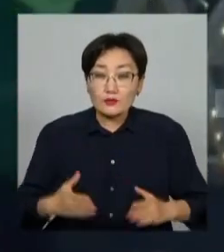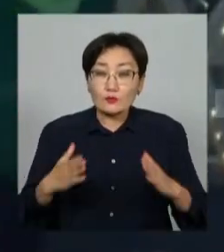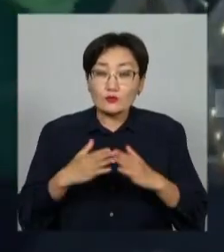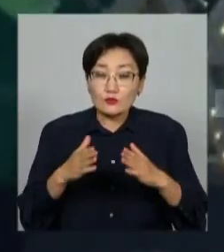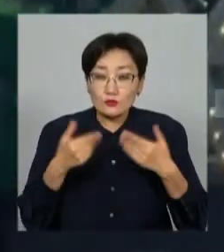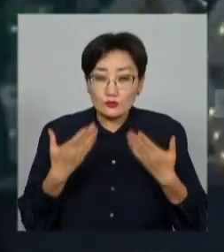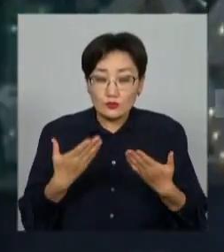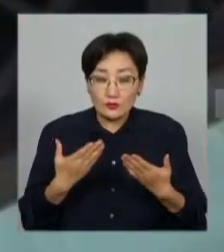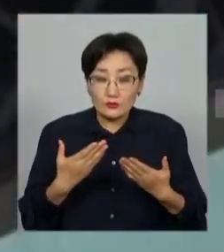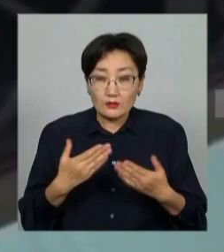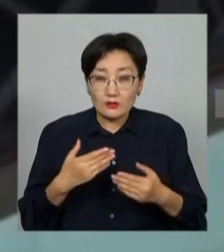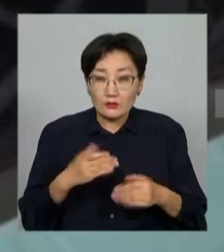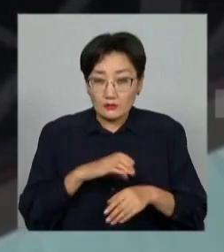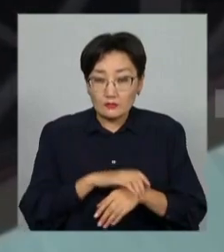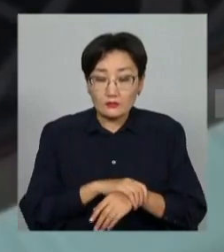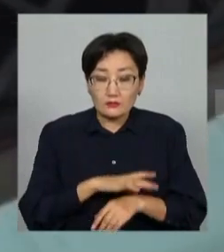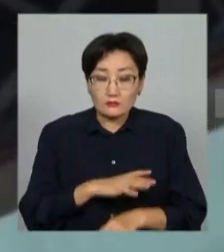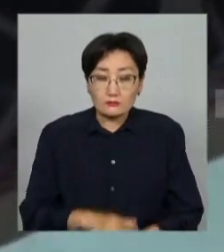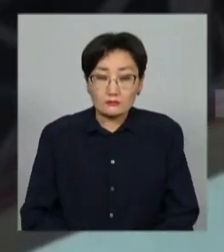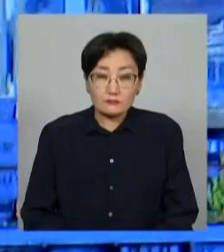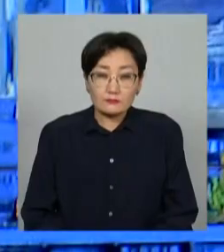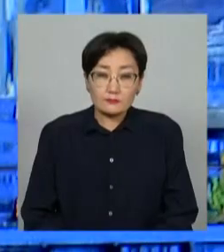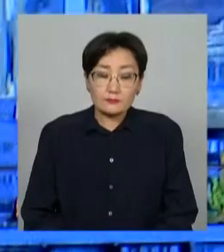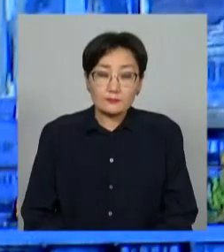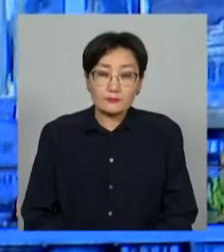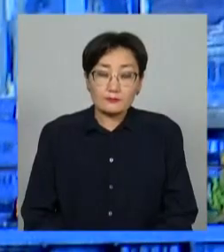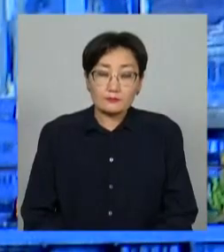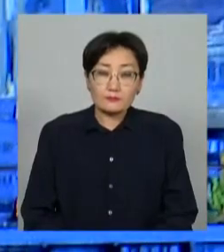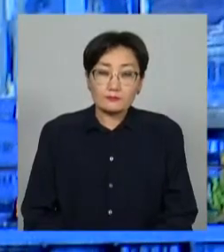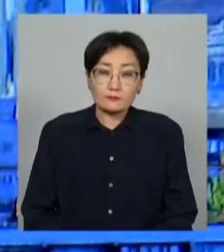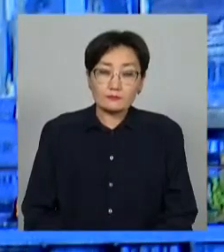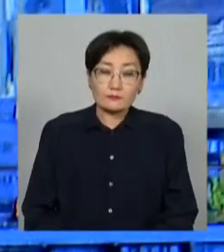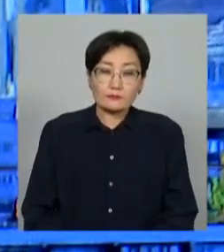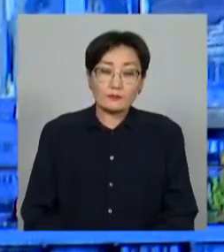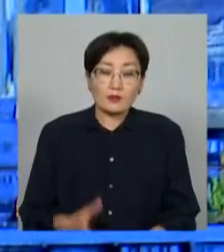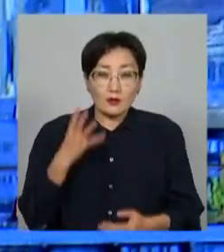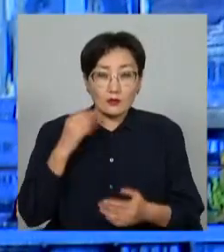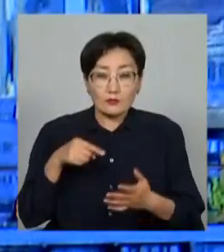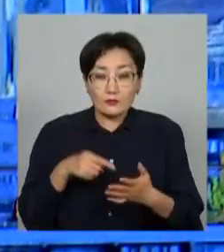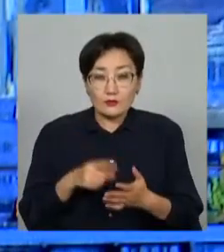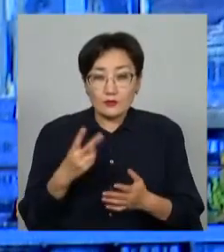баспанасы да жоқ екенде анықталды. Алматыда